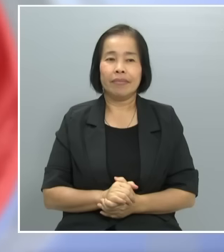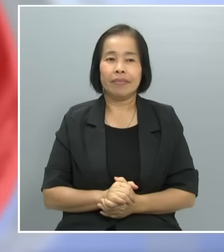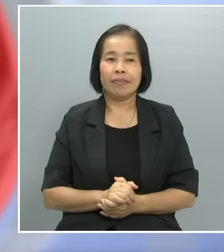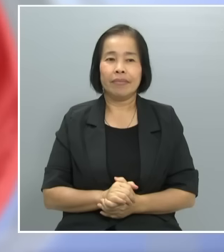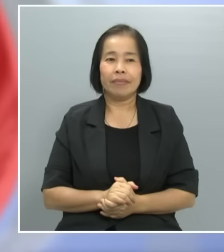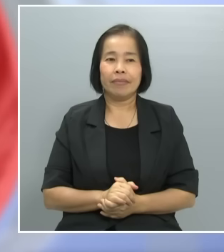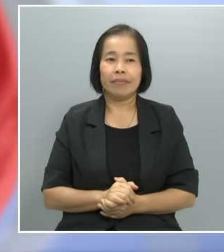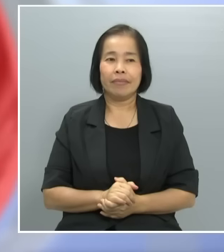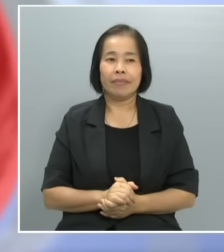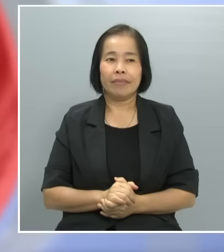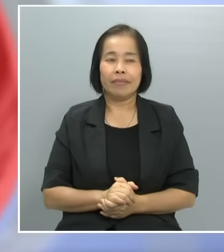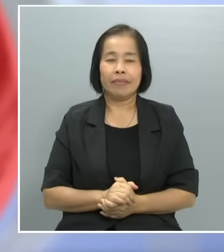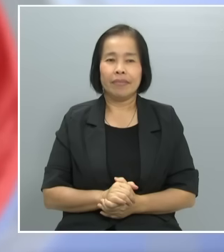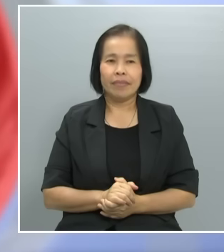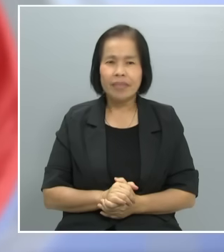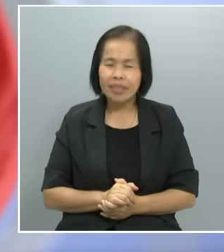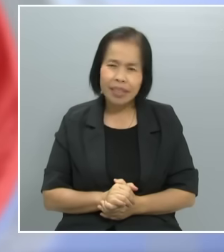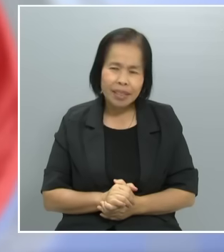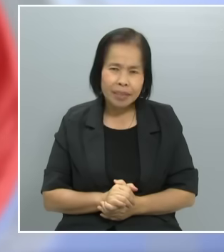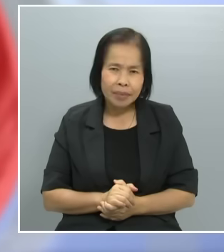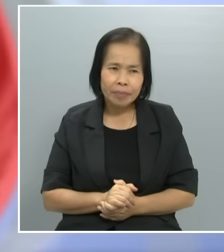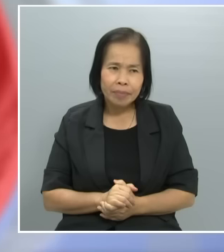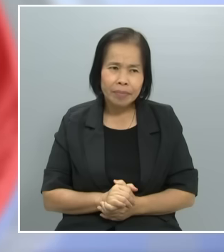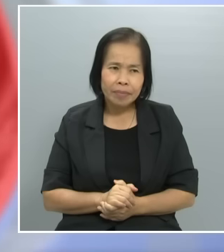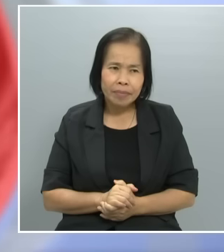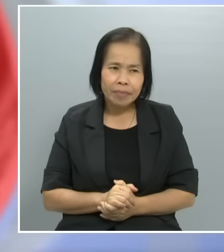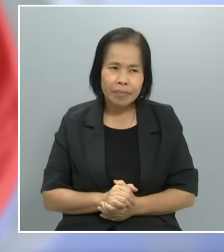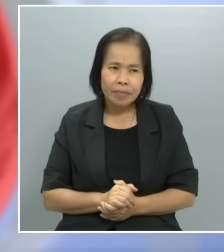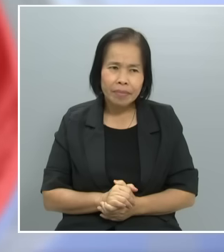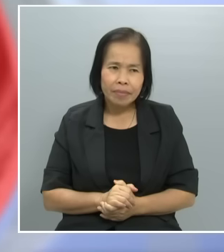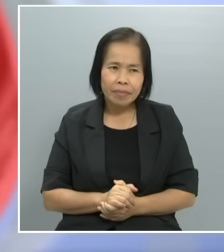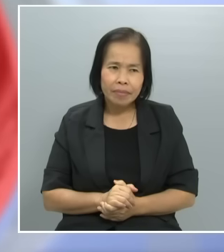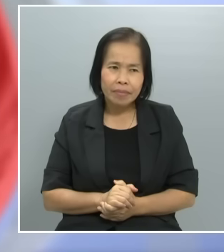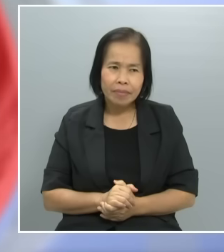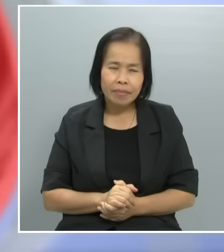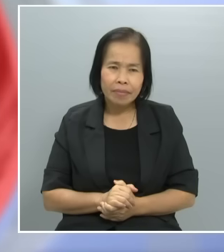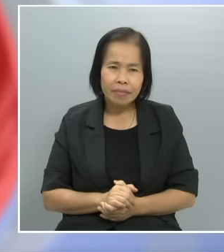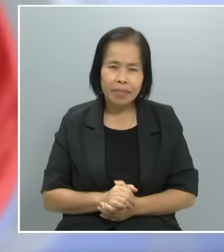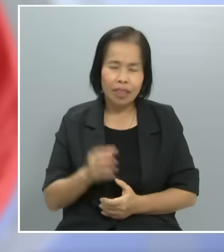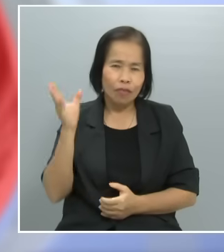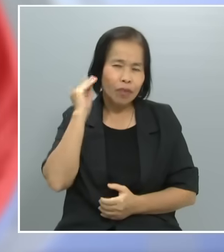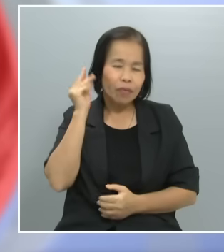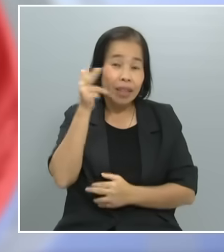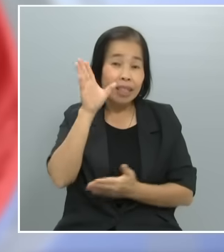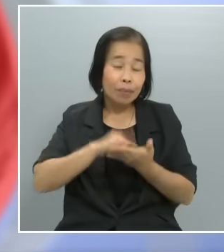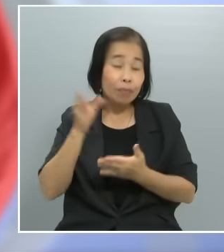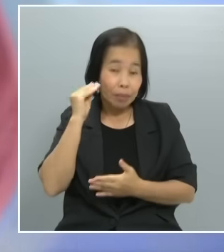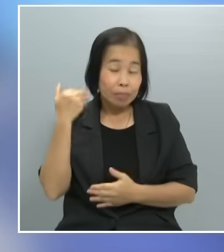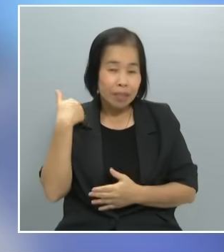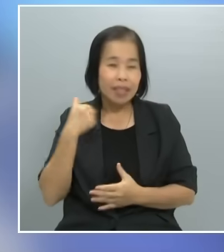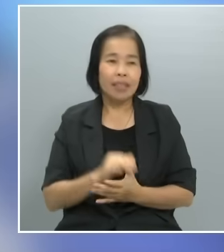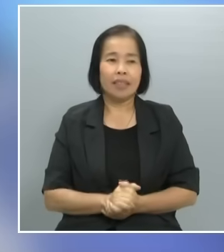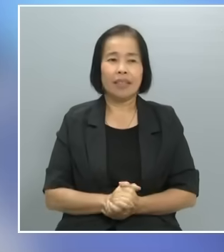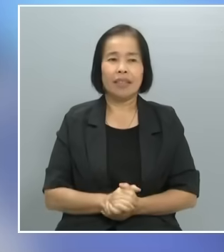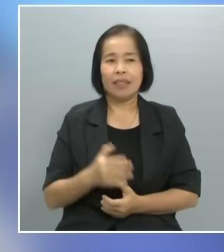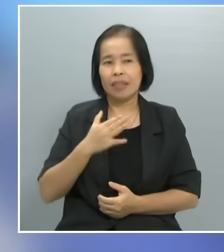พ ี่เล็กบอก อะไรนะ คุณต้องฟังให้มันยิ่งใหญ่ไปเลยค ุ ณต ้อง ฟังลองฟังที่วันนี้ลองฟังหน่อย ที่เราจะห